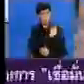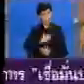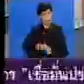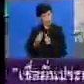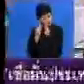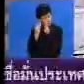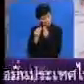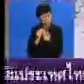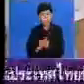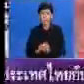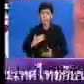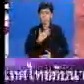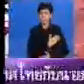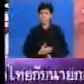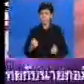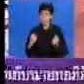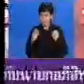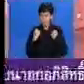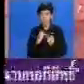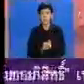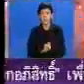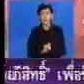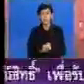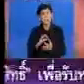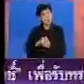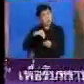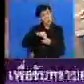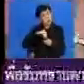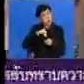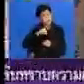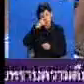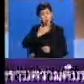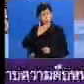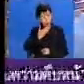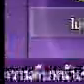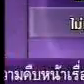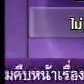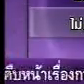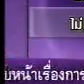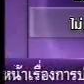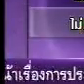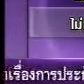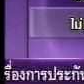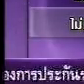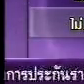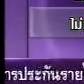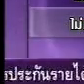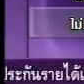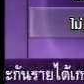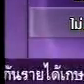วทรงมีพระพลานามัยแข็งแรงเป็นมิ่งขวัญของปวงชนชาวไทยตลอดไปนอกจากนี้ประชาชนส่วน